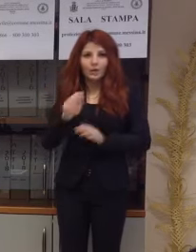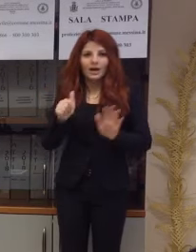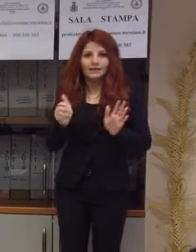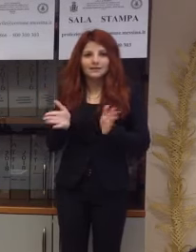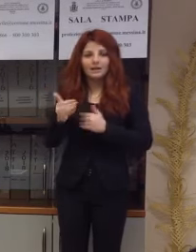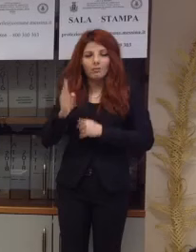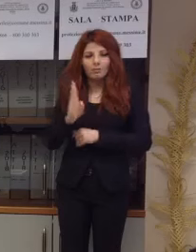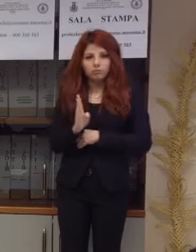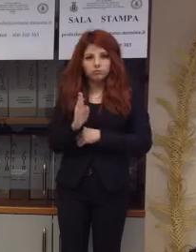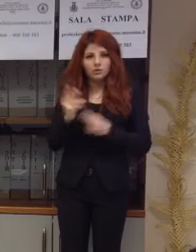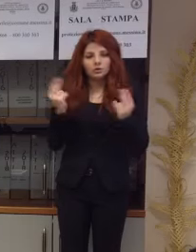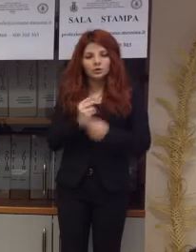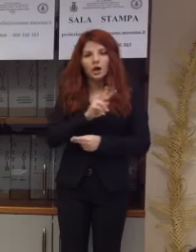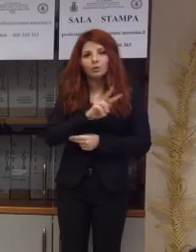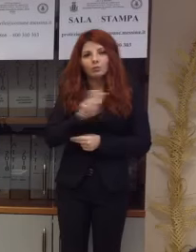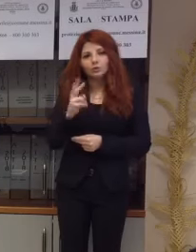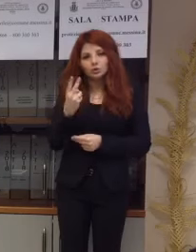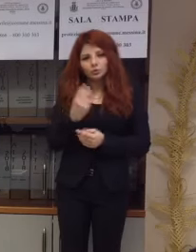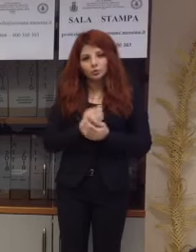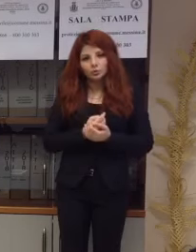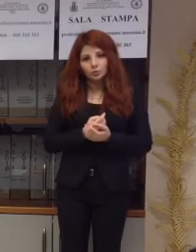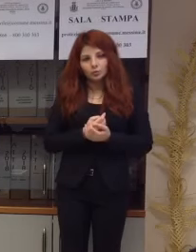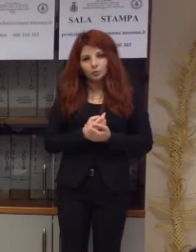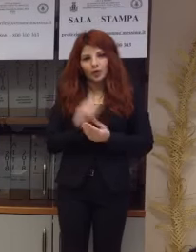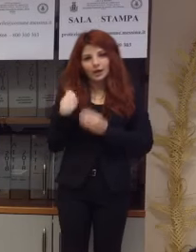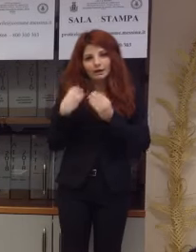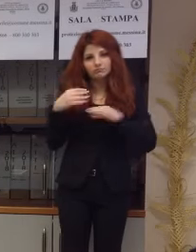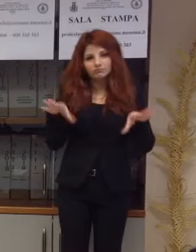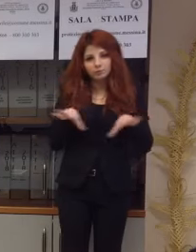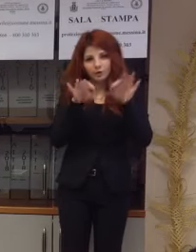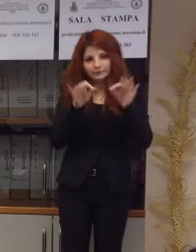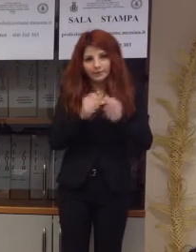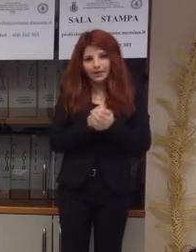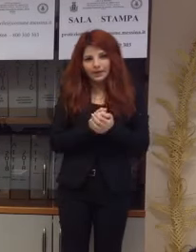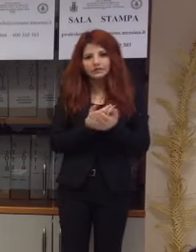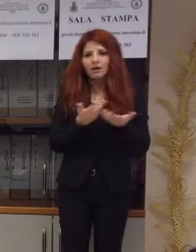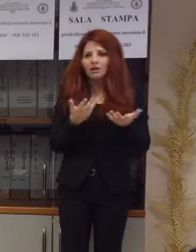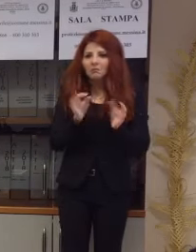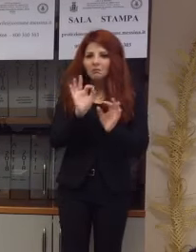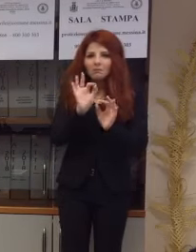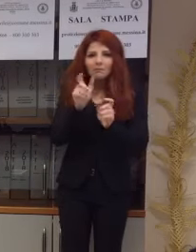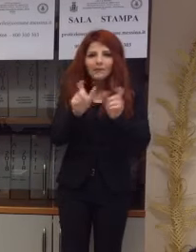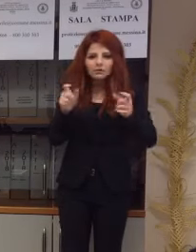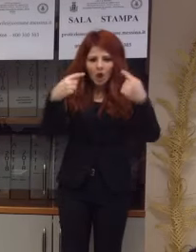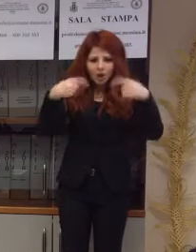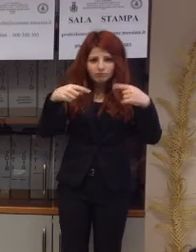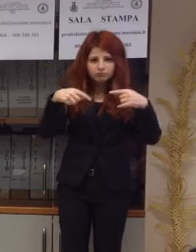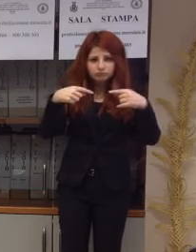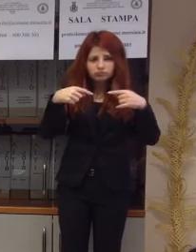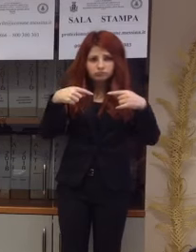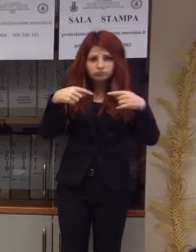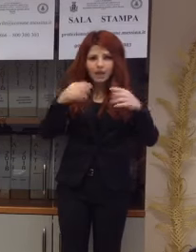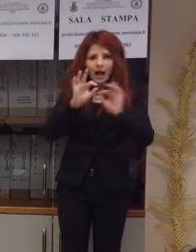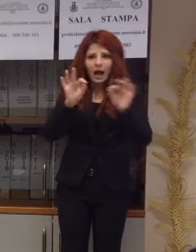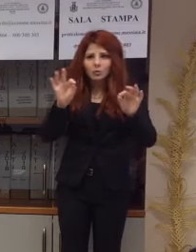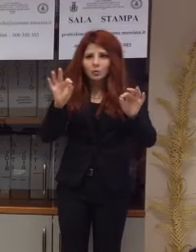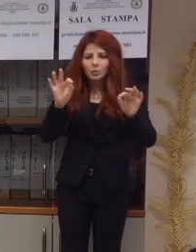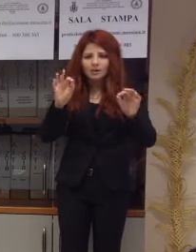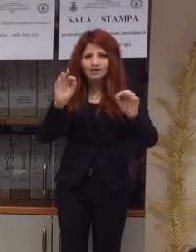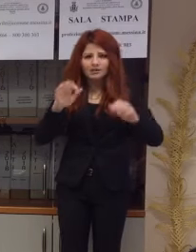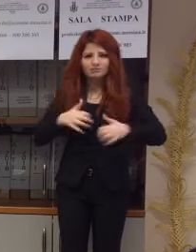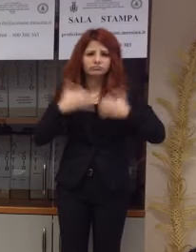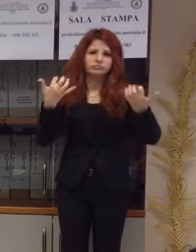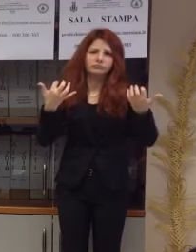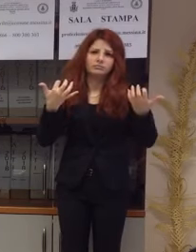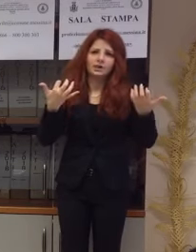202. Quindi, siccome ci è capitato pure che qualcuno di questi si è incazzato, non solo ci ha dichiarato il falso, truffatore